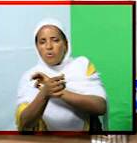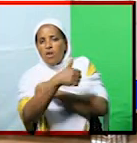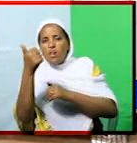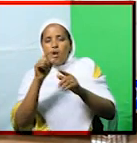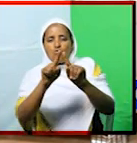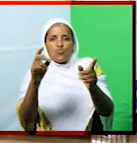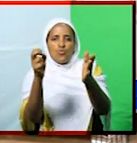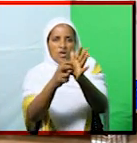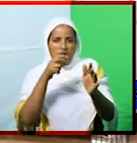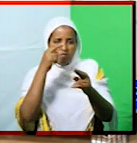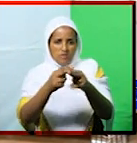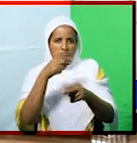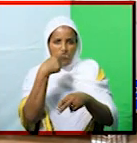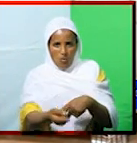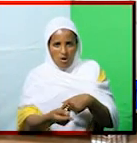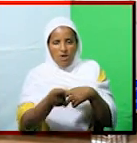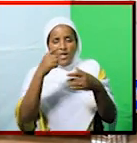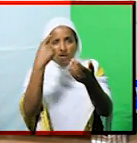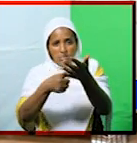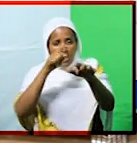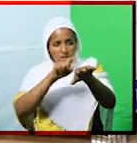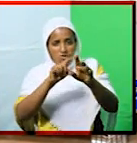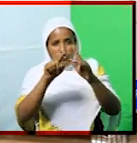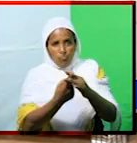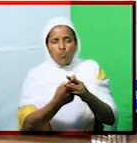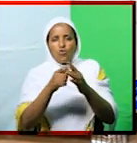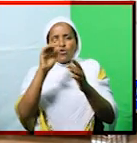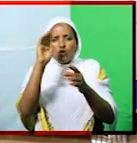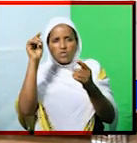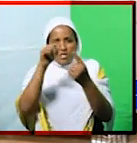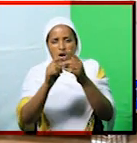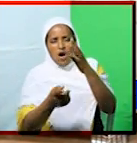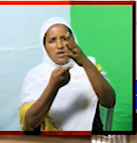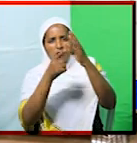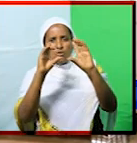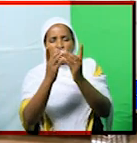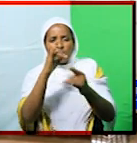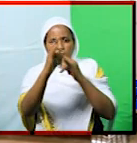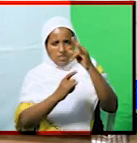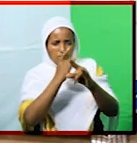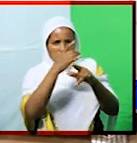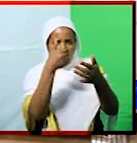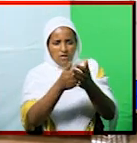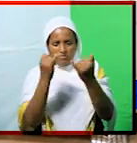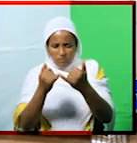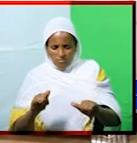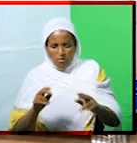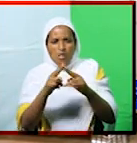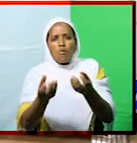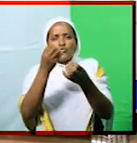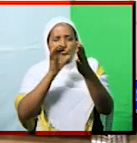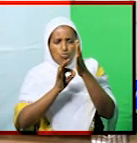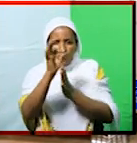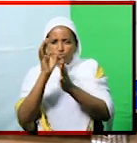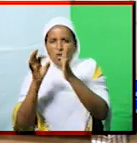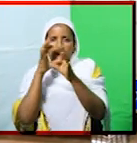ወንጌል ይለዋል፣ ልዩ ወንጌል ይለዋል። እና ከዚያ ጊዜ ጀምሮ ግኖስቲኮች እስከ አራተኛው ክፍለ ዘመን የግኖስቲኮች ክፍልፋዮች በጣም ብዙ ናቸው፣ ተቆጥረውም